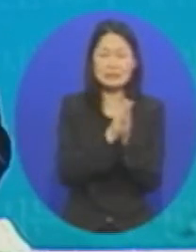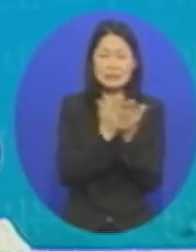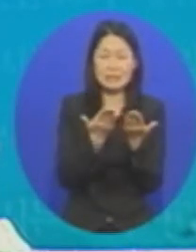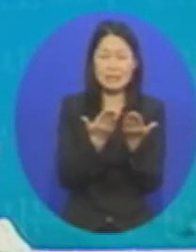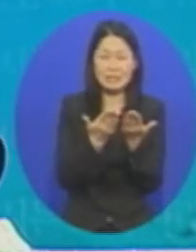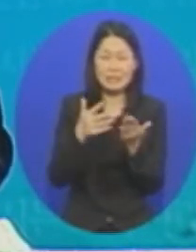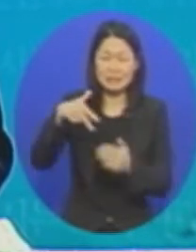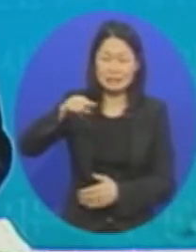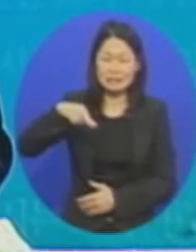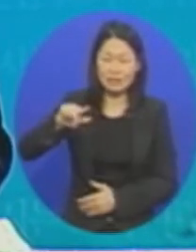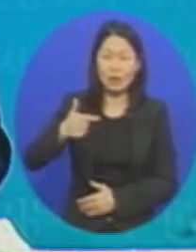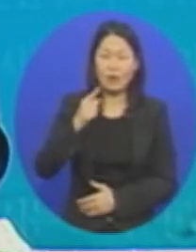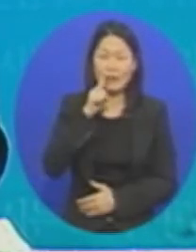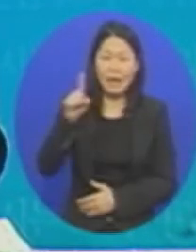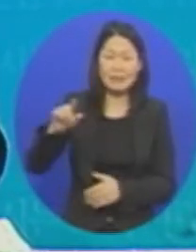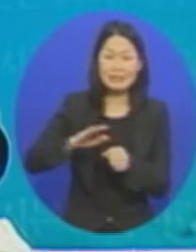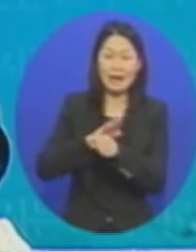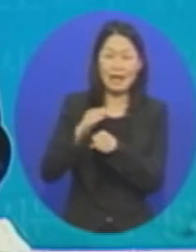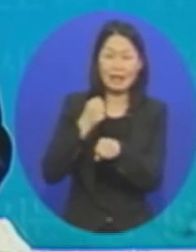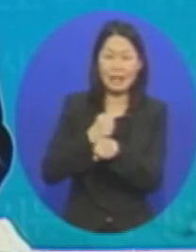지난 주간에 나갔습니다